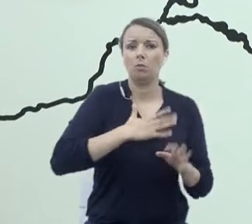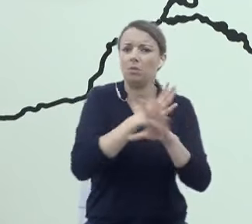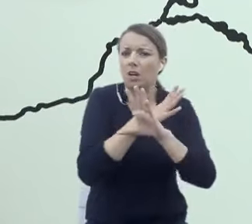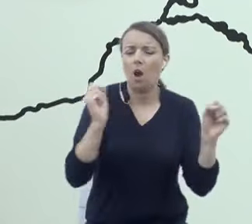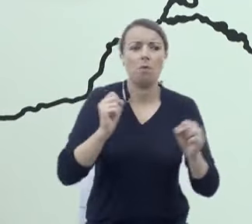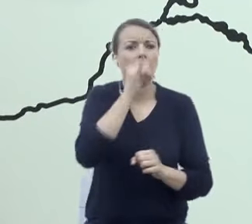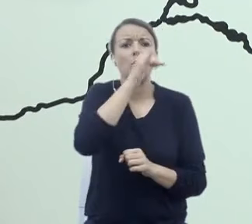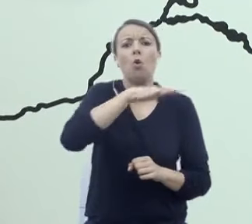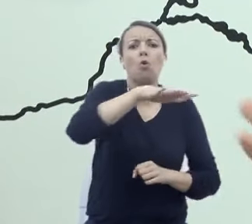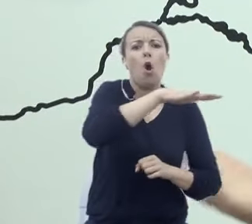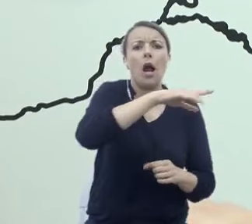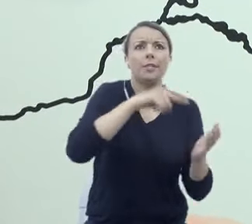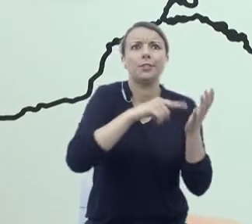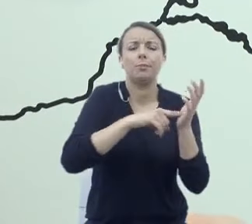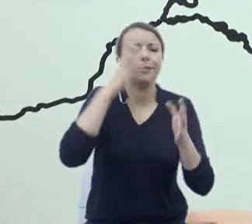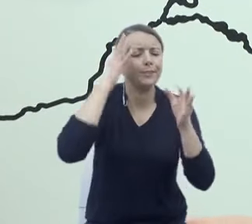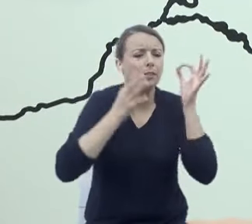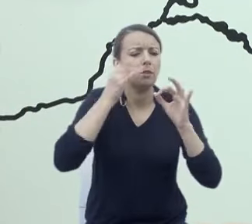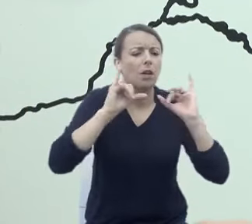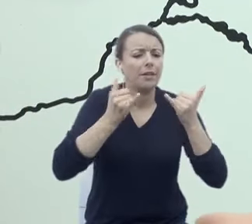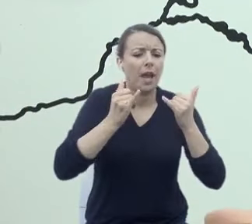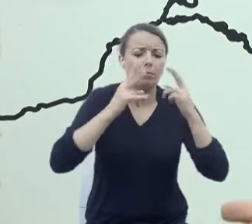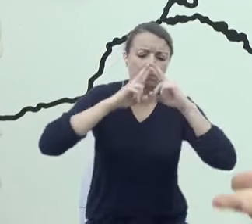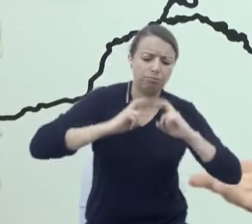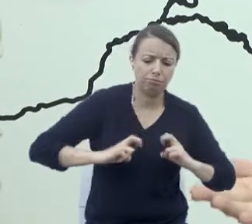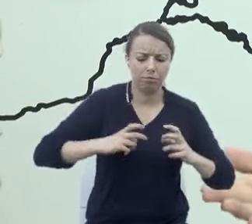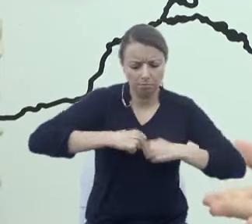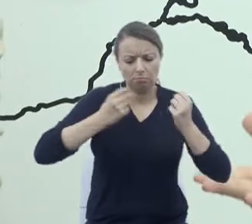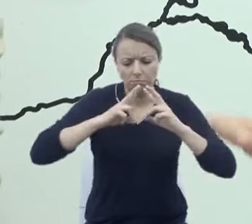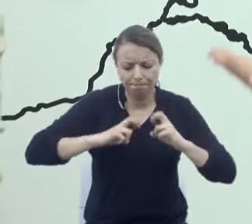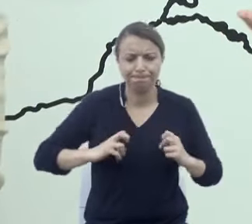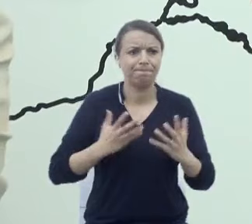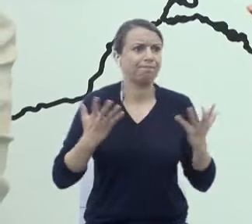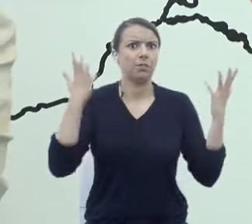lokalnego przepracowania pamięci. Czy to się nigdy nie dokona? Nie, ja nie uważam. Pamięć jest